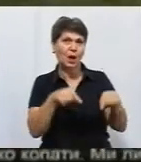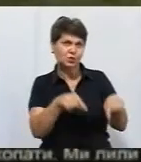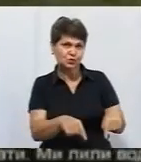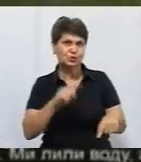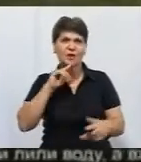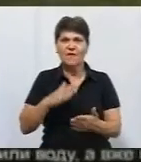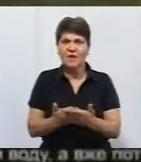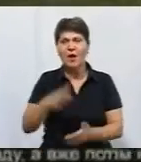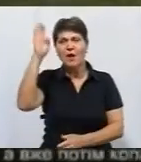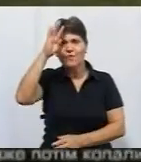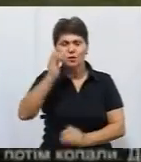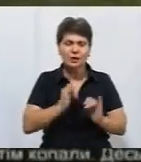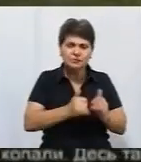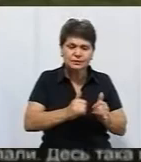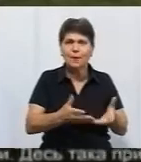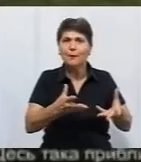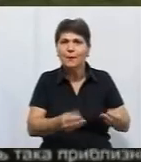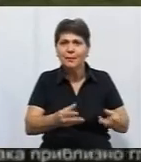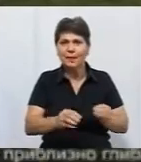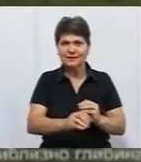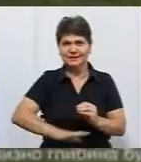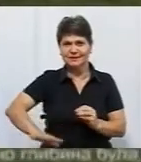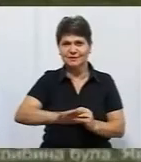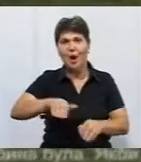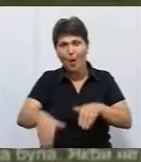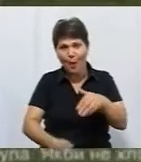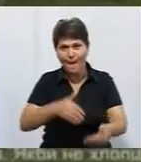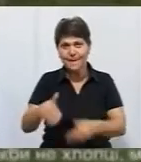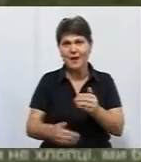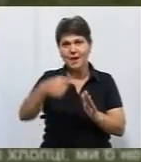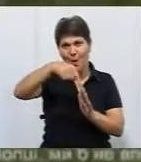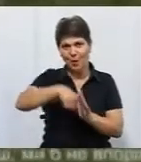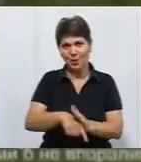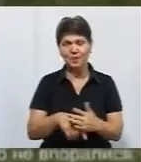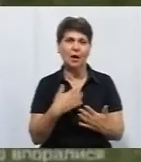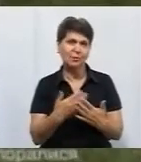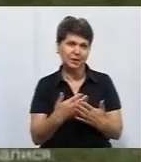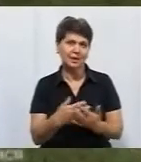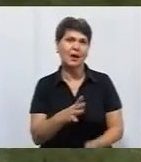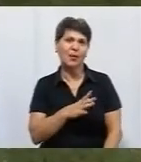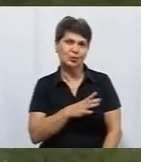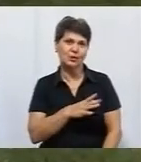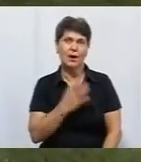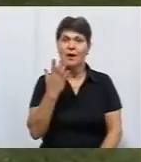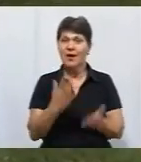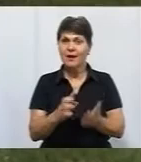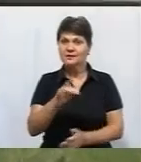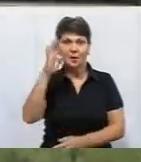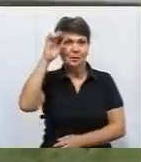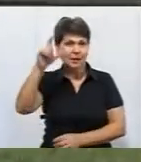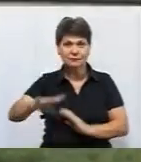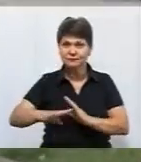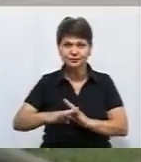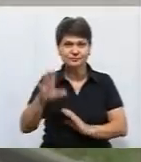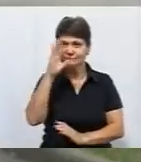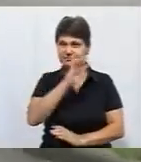везде. Ми підливали воду, розмягчали землю і копали. Глибина десь така приблизно була. Якби не ребята, ми б не справились.